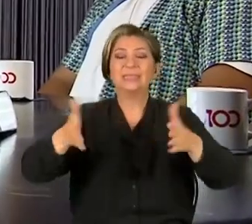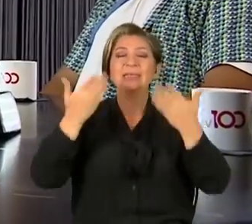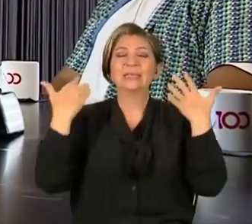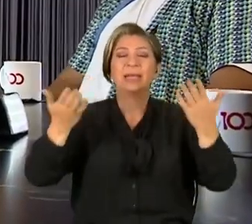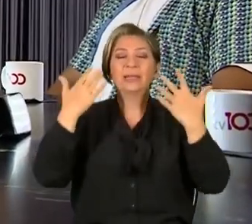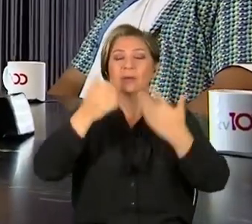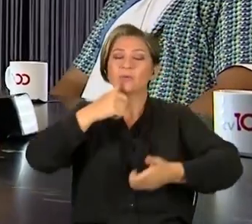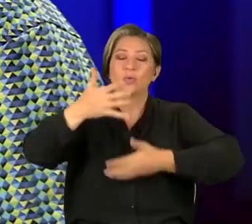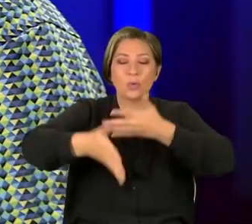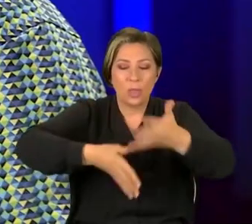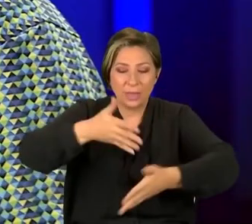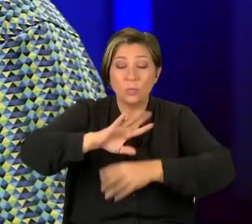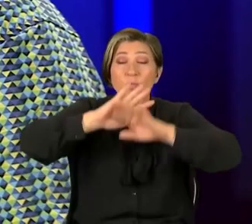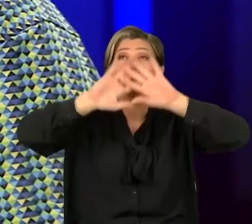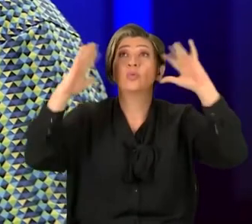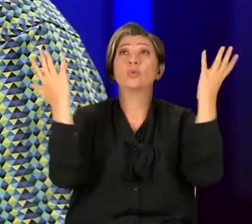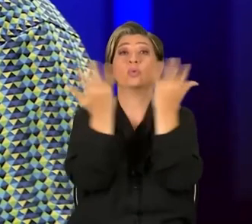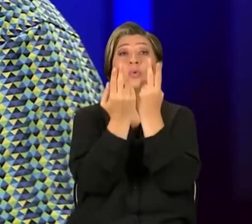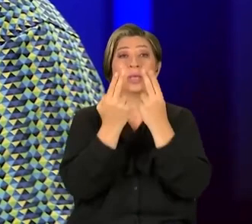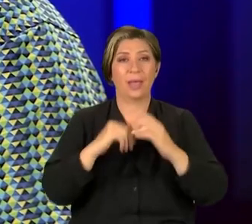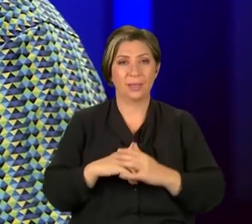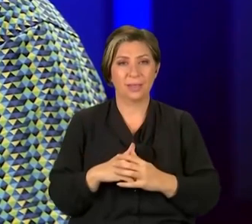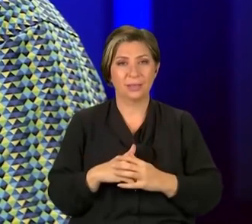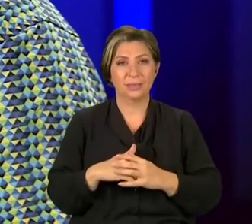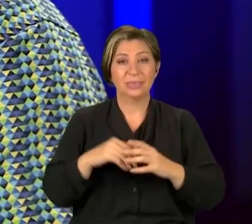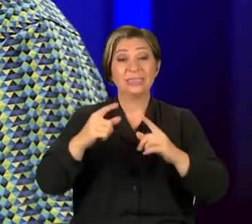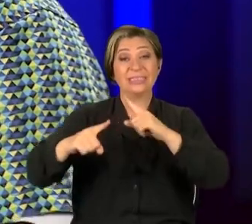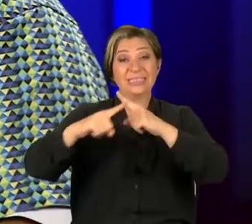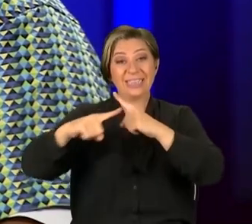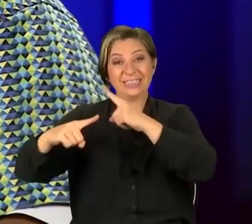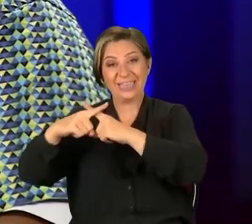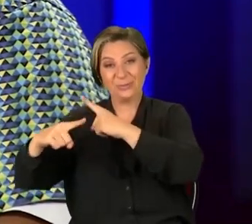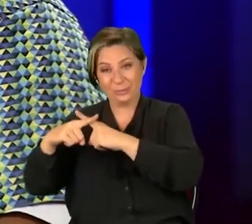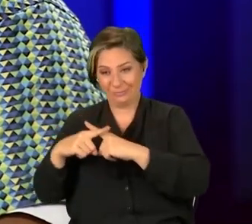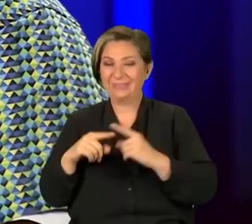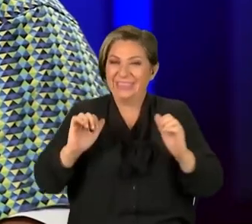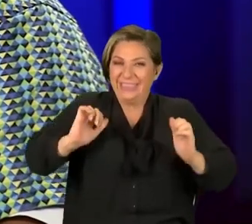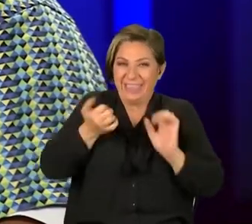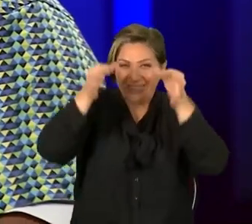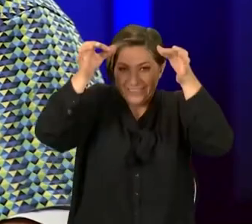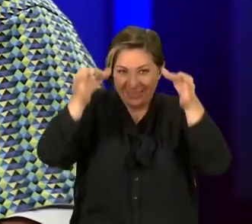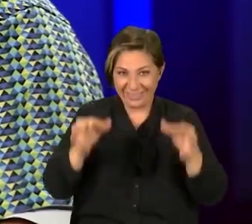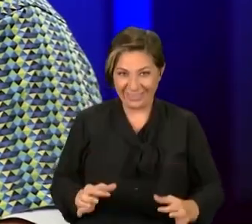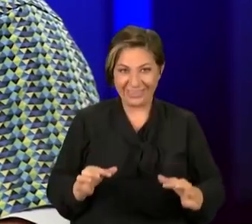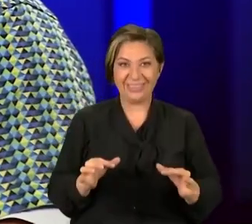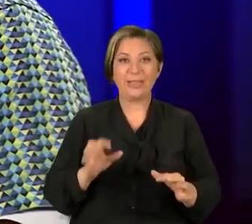kuyudan tüm dünyayı sansür Ben daracık pantolonlu